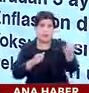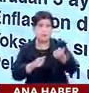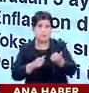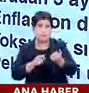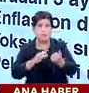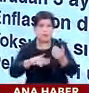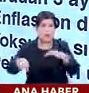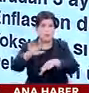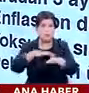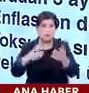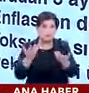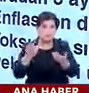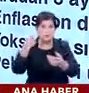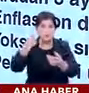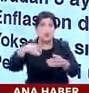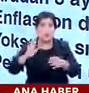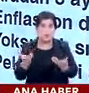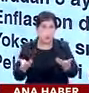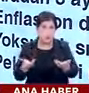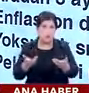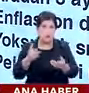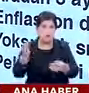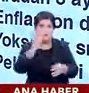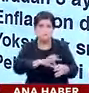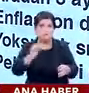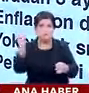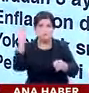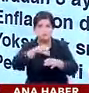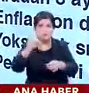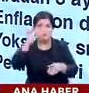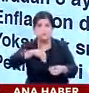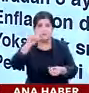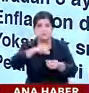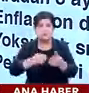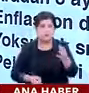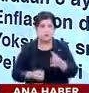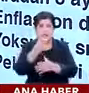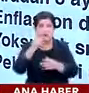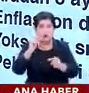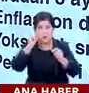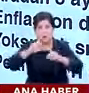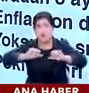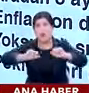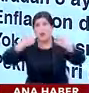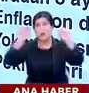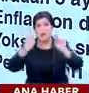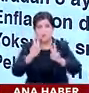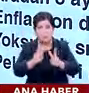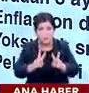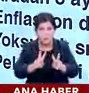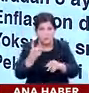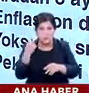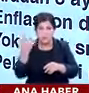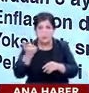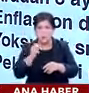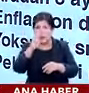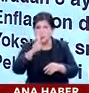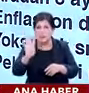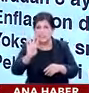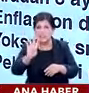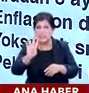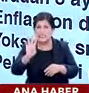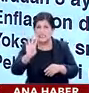kadarmış umurunda değil fiyatlandırıyor oraya kar marjin de koyuyor sabah bir uyanıyorsunuz ki dün aldınız kilosu 240 lira